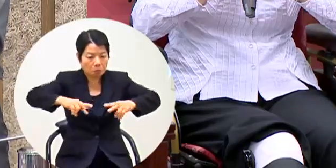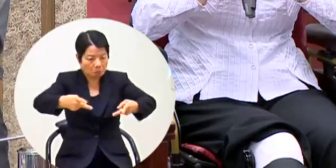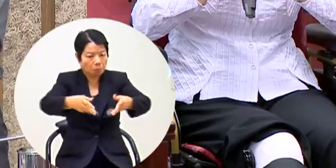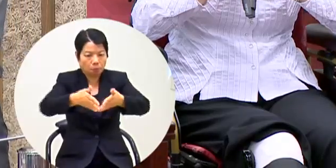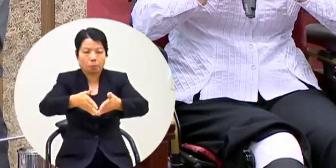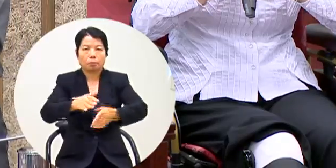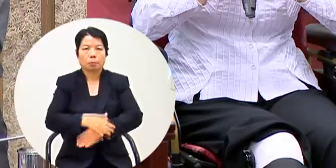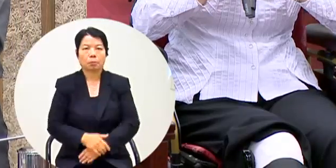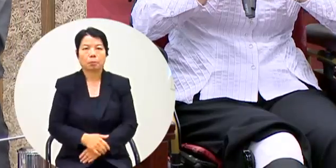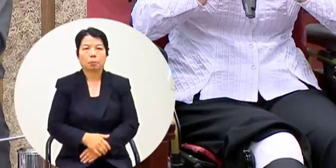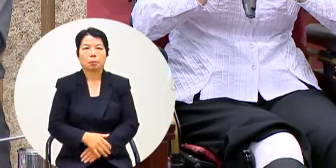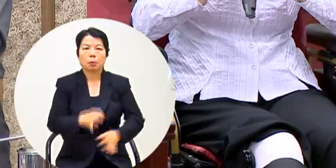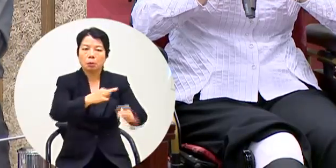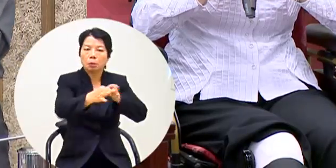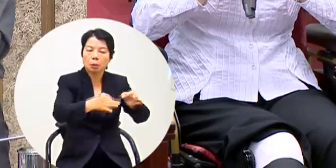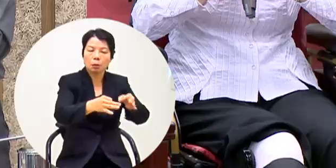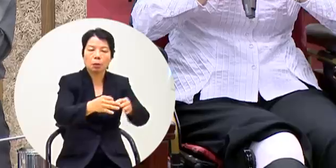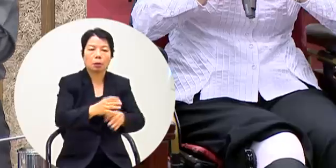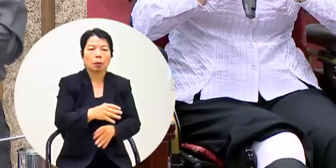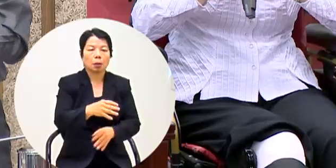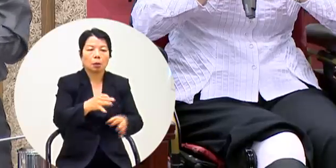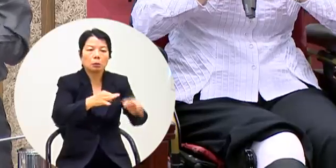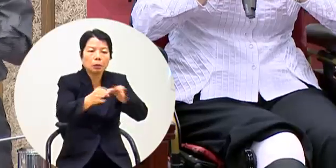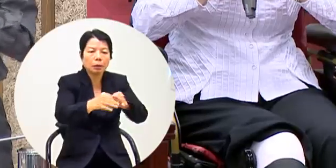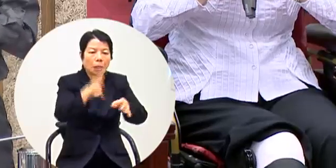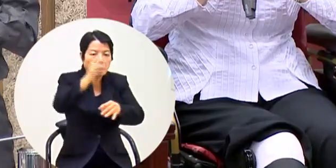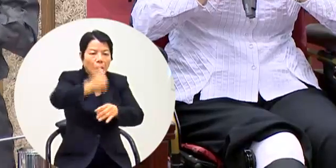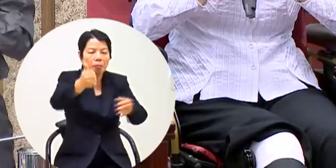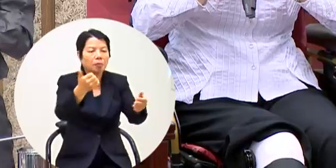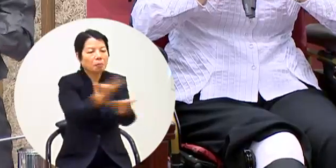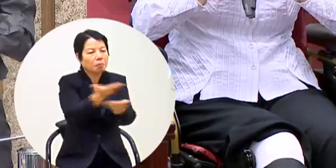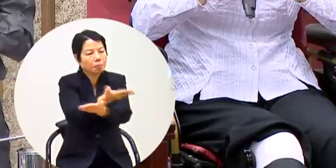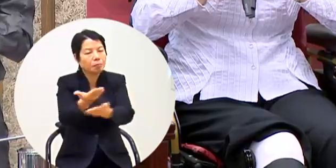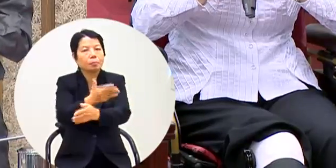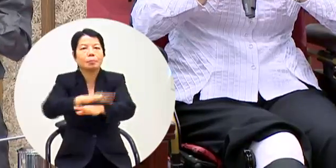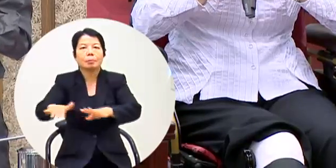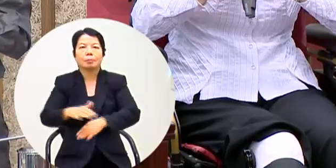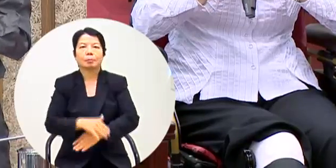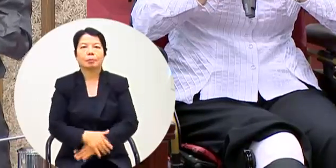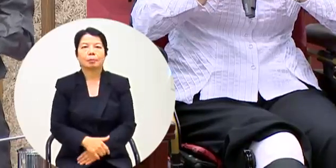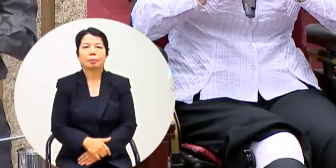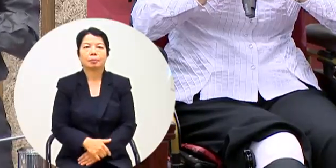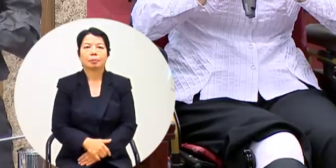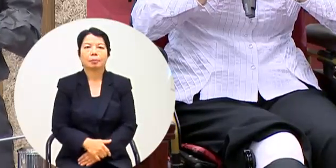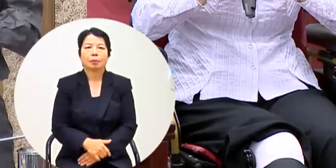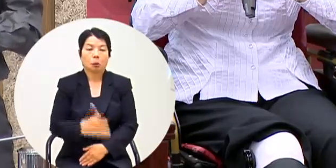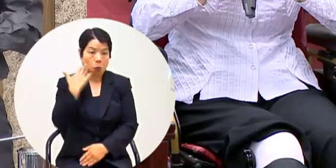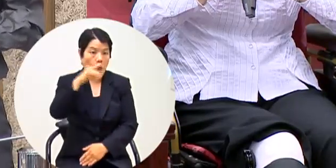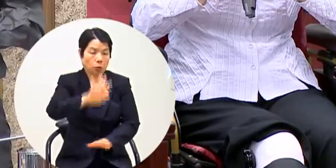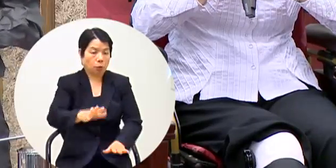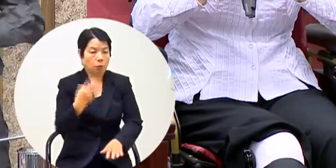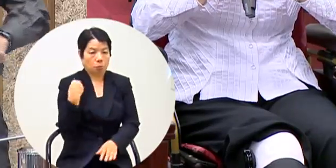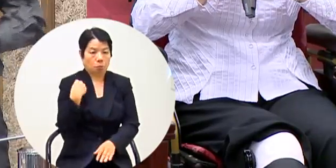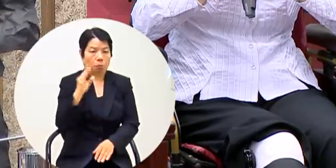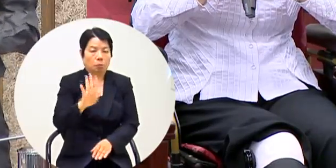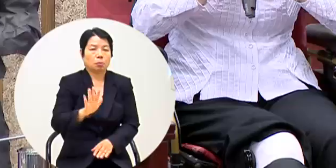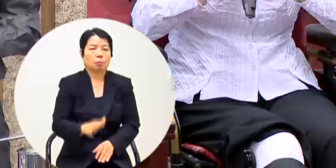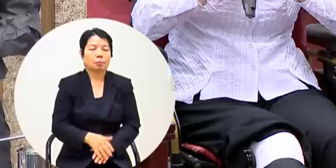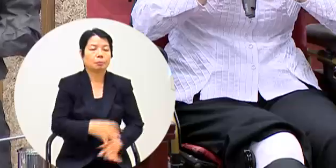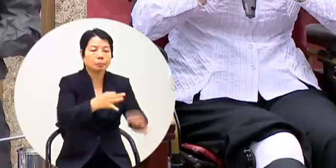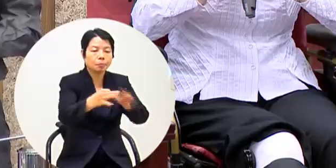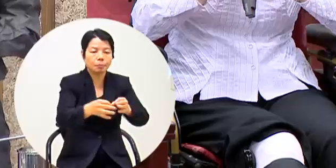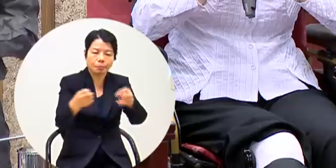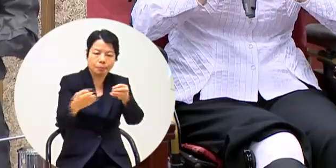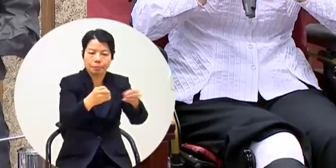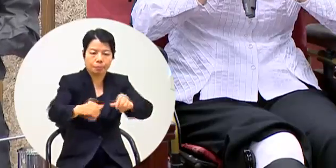行业别，他可能以前他不是这个行业，他现在有。啊，如果现在有，我们会跟商家谈说，这个部分我们要做。那商